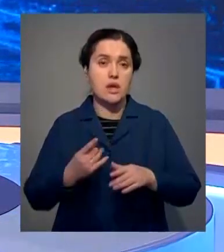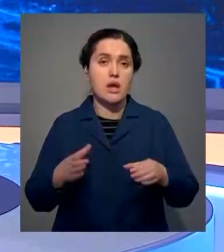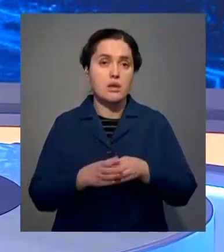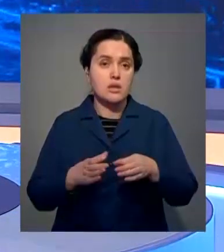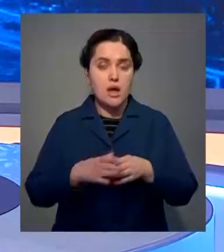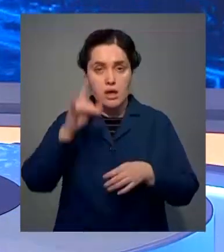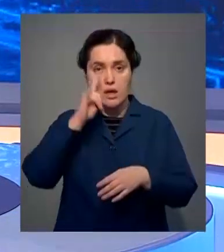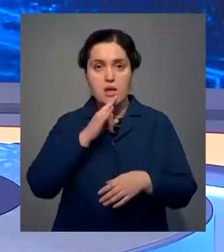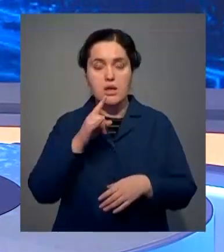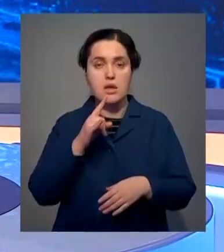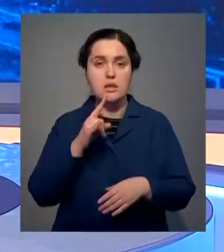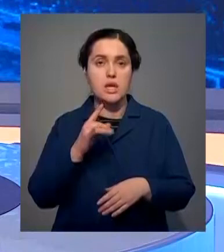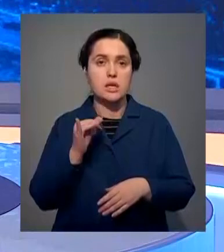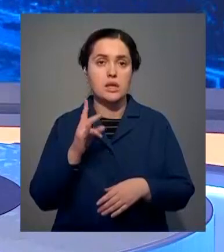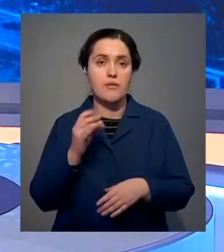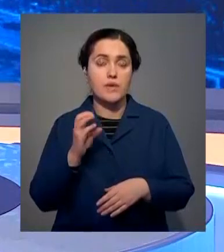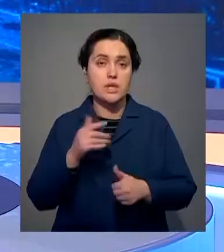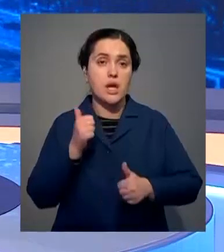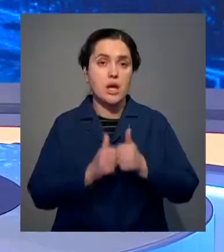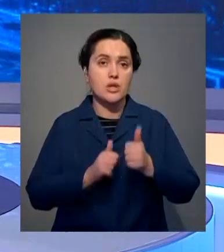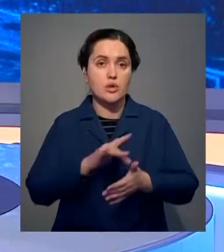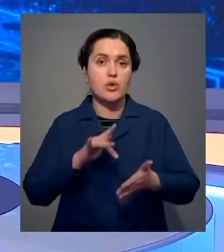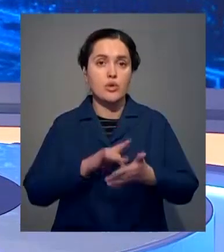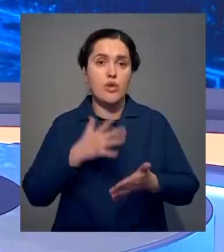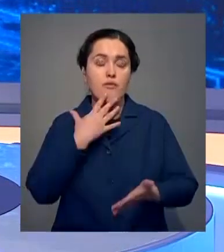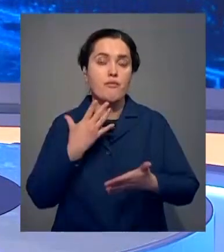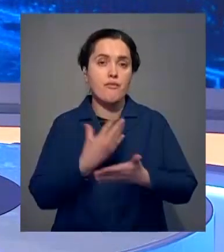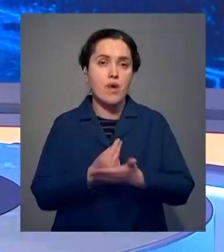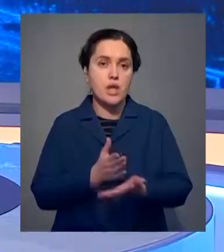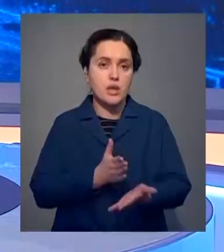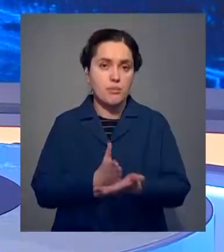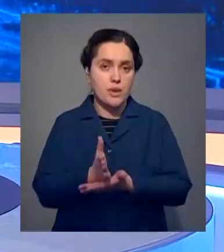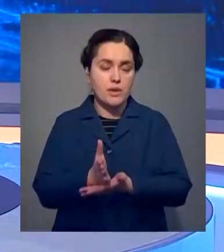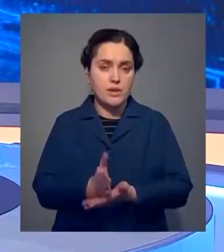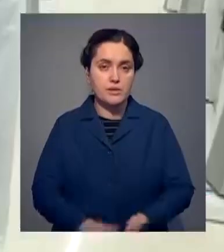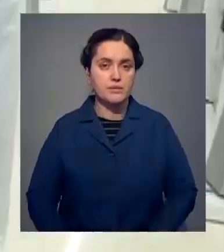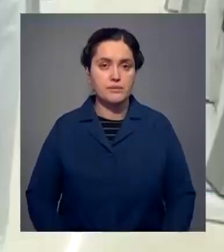компании «Казахинвест». Для каждого региона определены свои приоритетные направления.